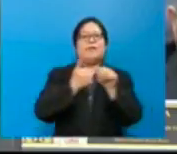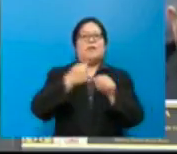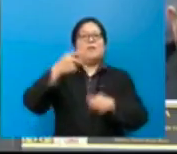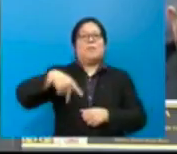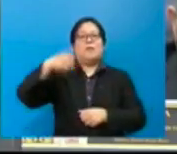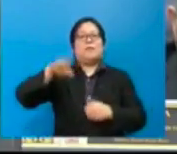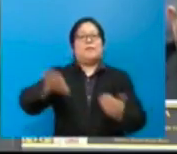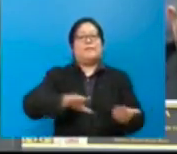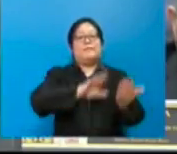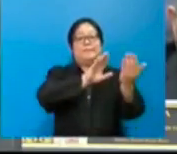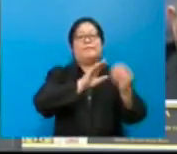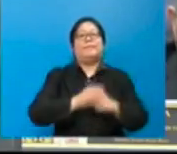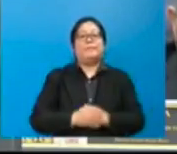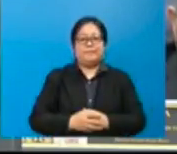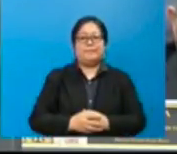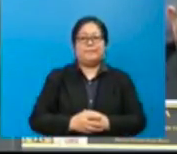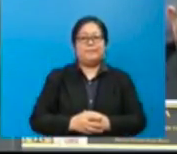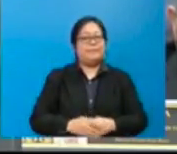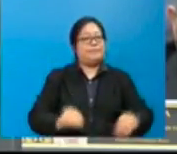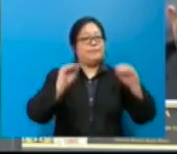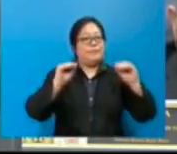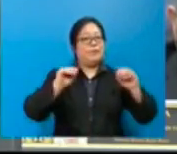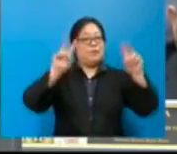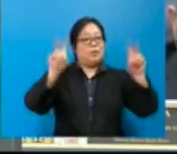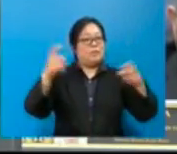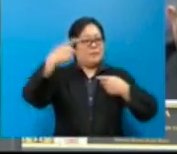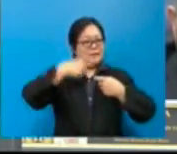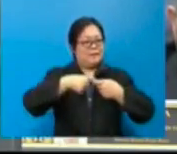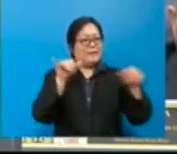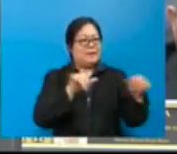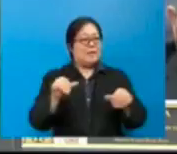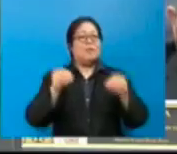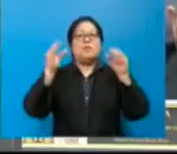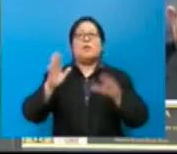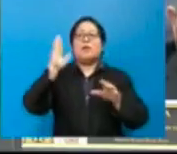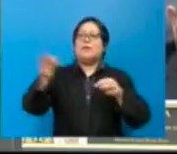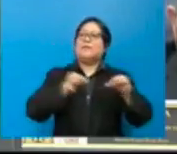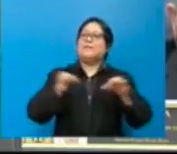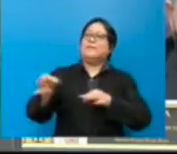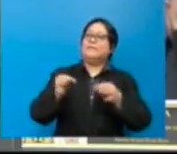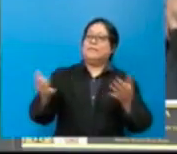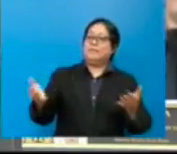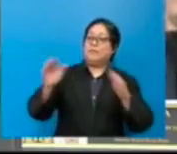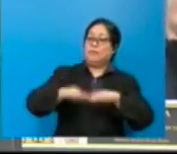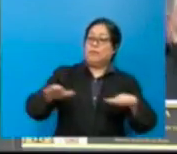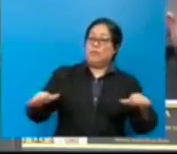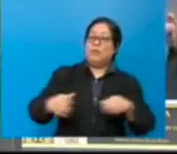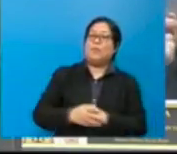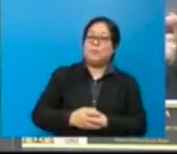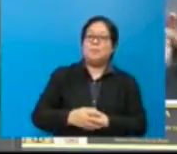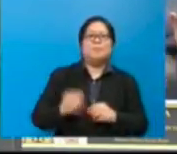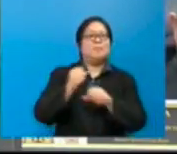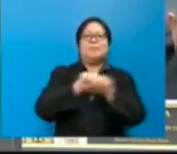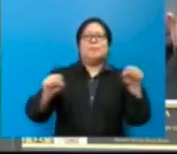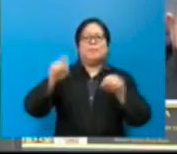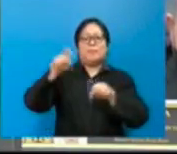PDP secara bersemuka, selain daripada mengajar topik yang berkaitan, guru juga akan menjelaskan kepada murid tentang